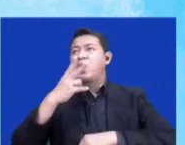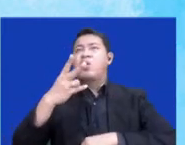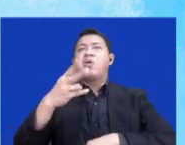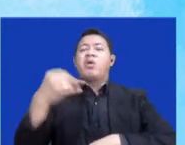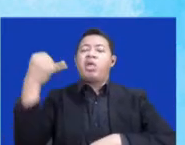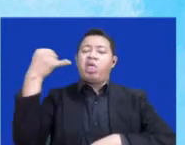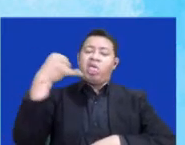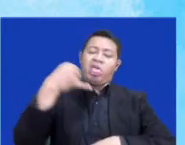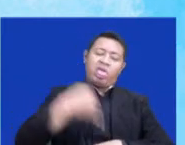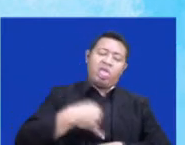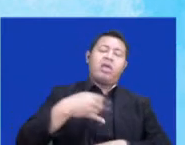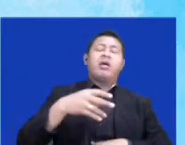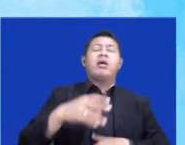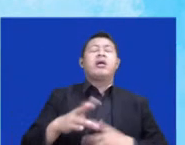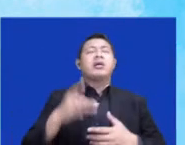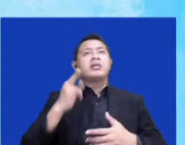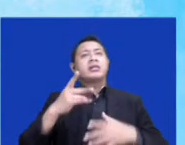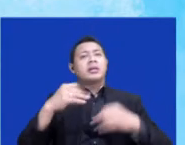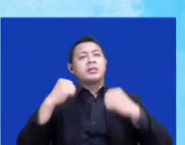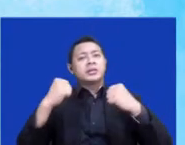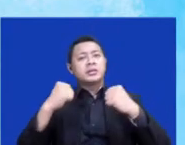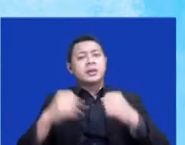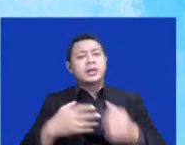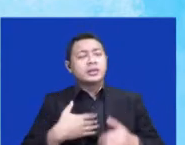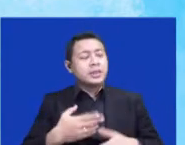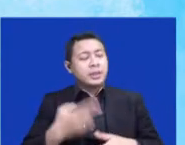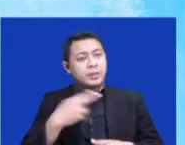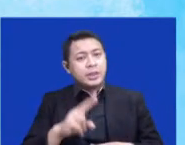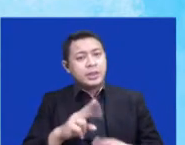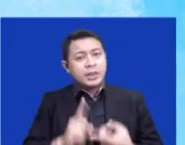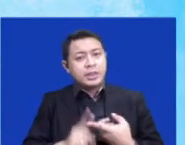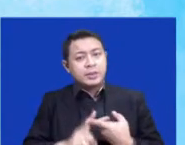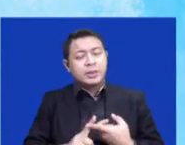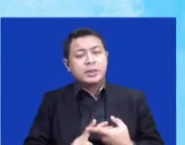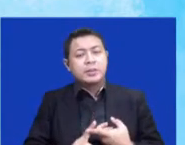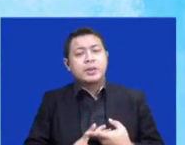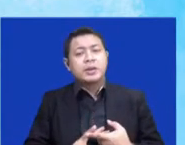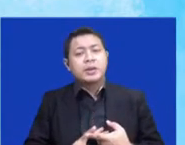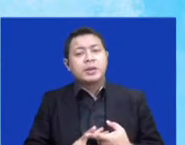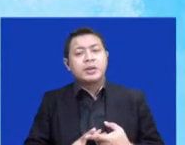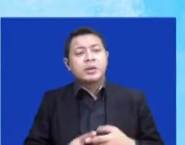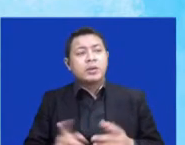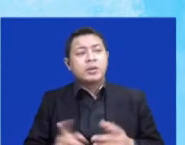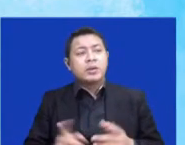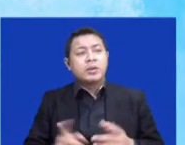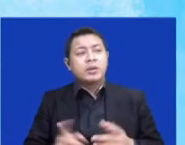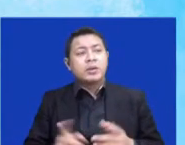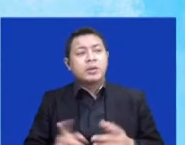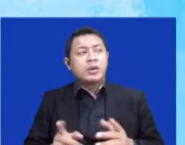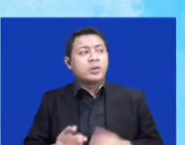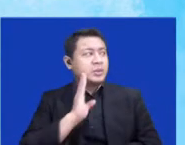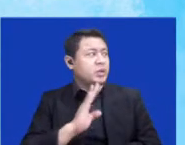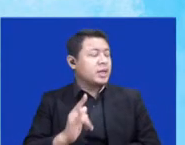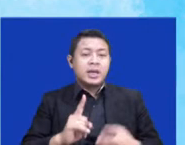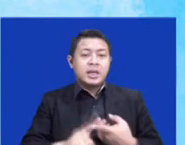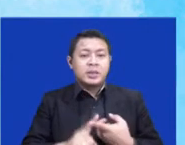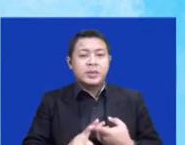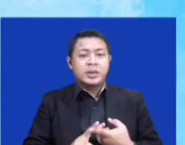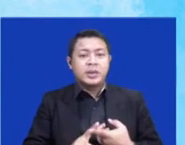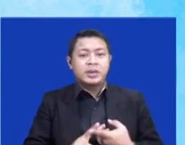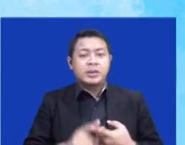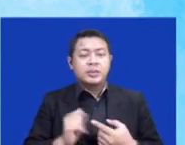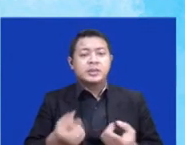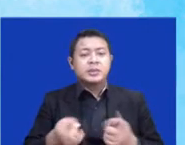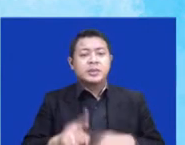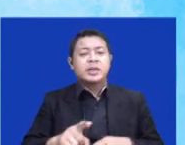tetap semangat, dan saya yakin banget sih teman-teman peer educators, walaupun masih muda, tapi kalian yakinlah, kalian pasti bisa menjadi agen